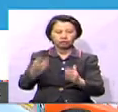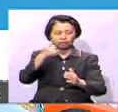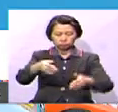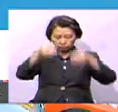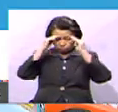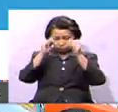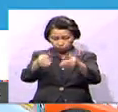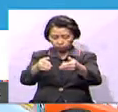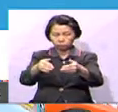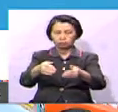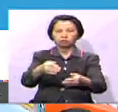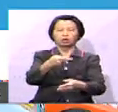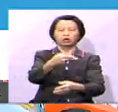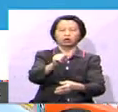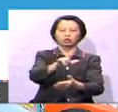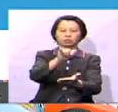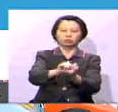tumpuan terhadap perkara